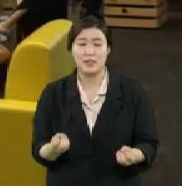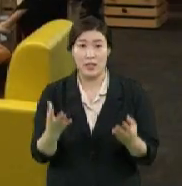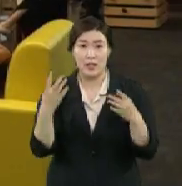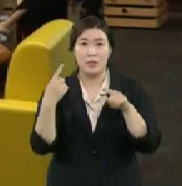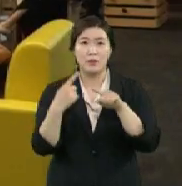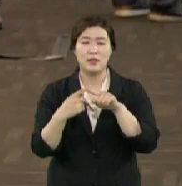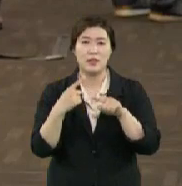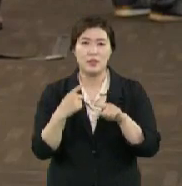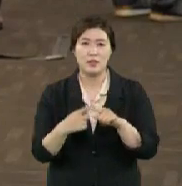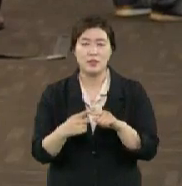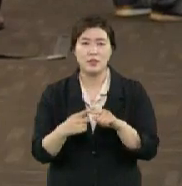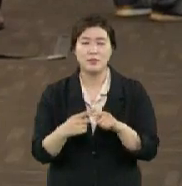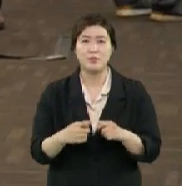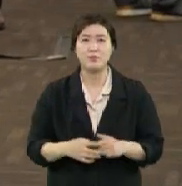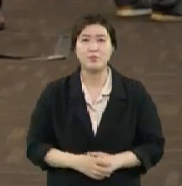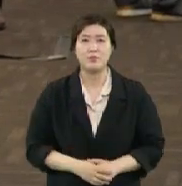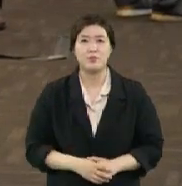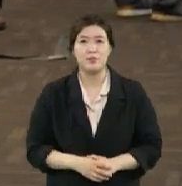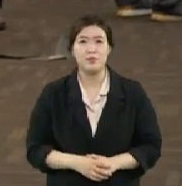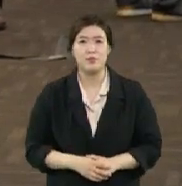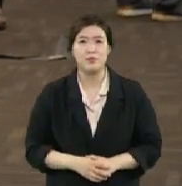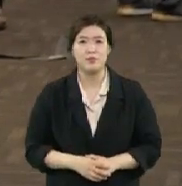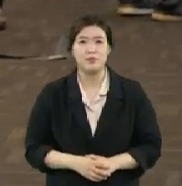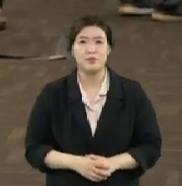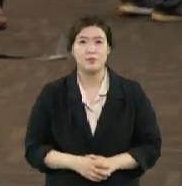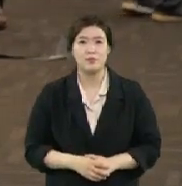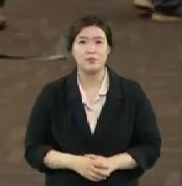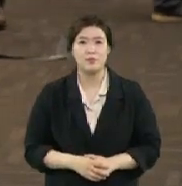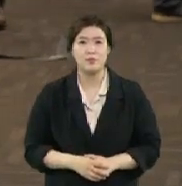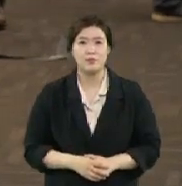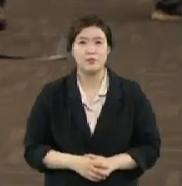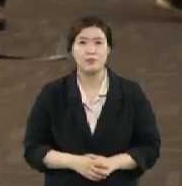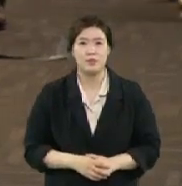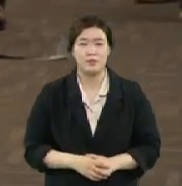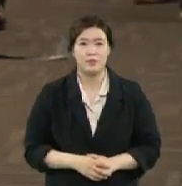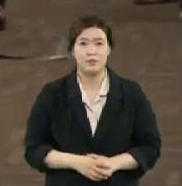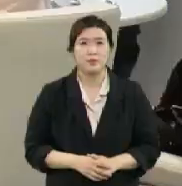엑스포 이후 가장 큰 규모로 개최되는 국제행사 입니다